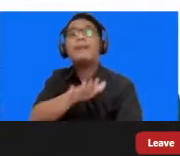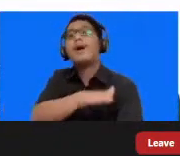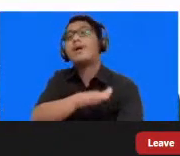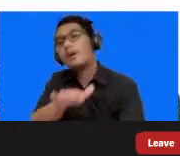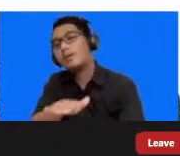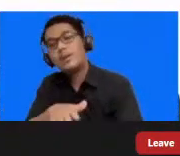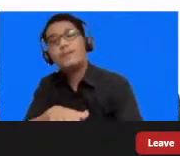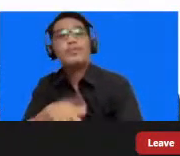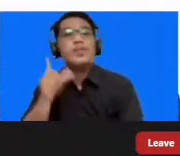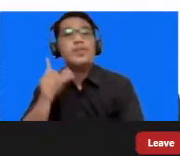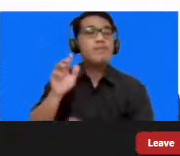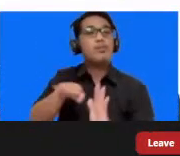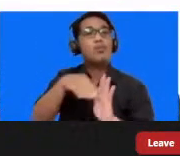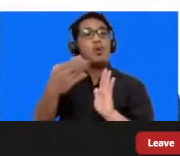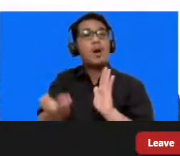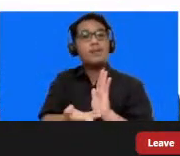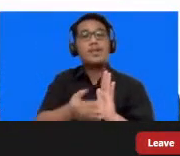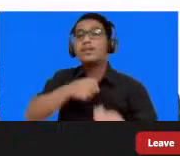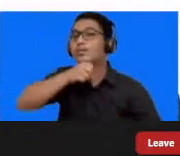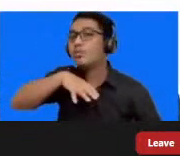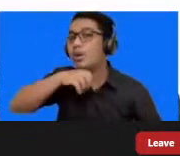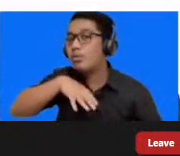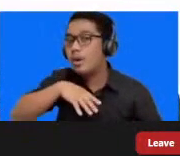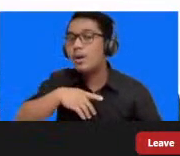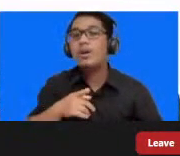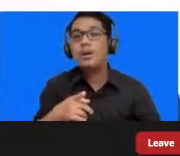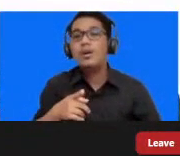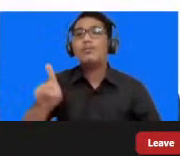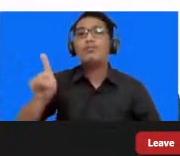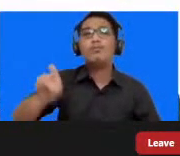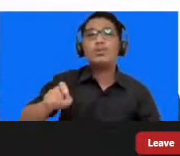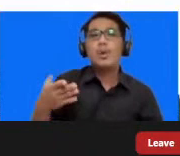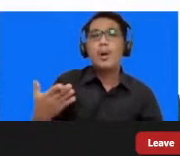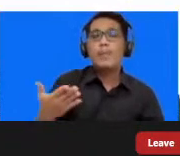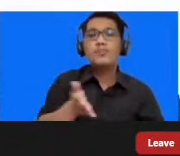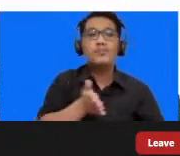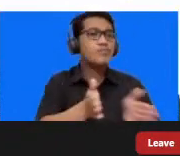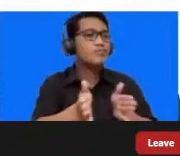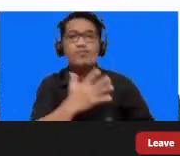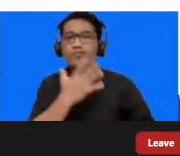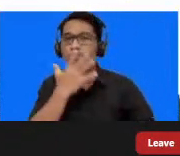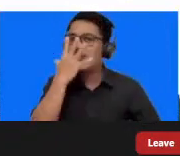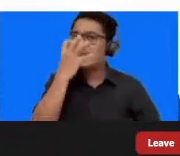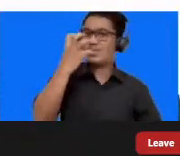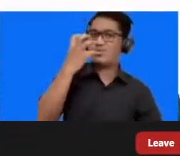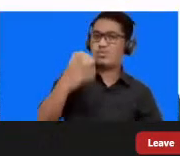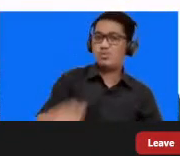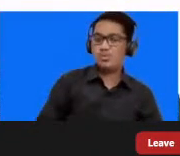hamil, lansia itu butuh penanganan yang serius. Ya, karena itu